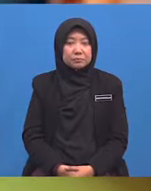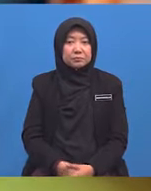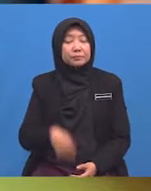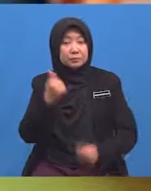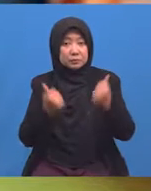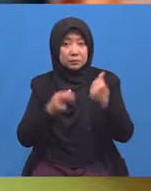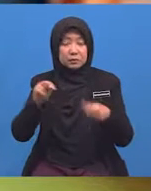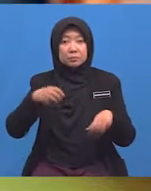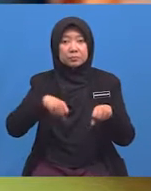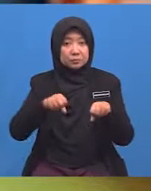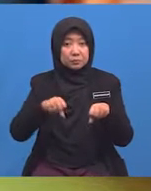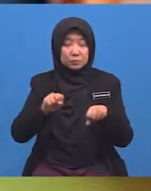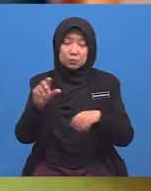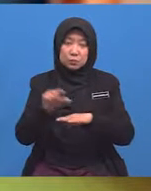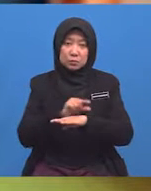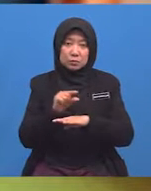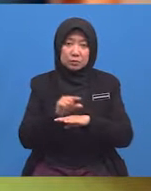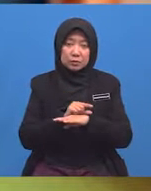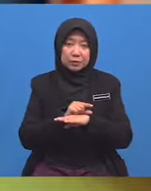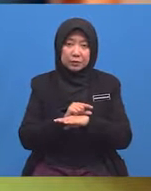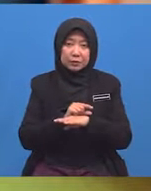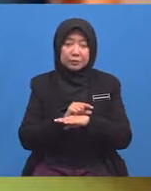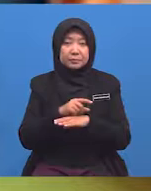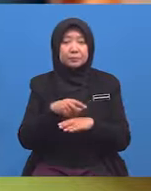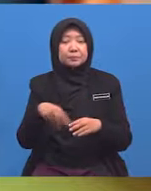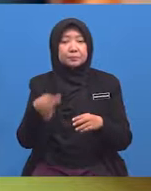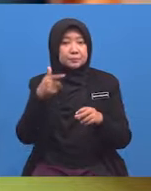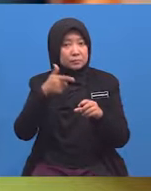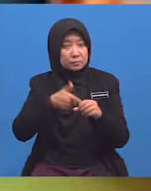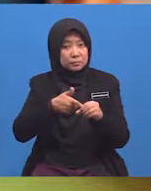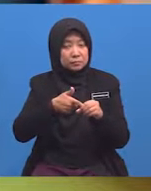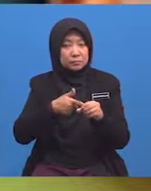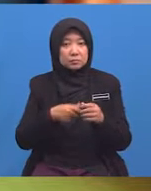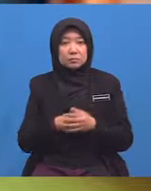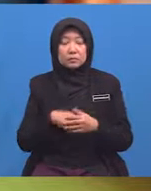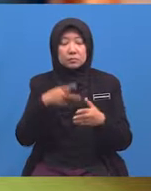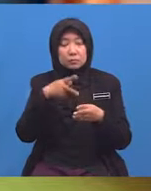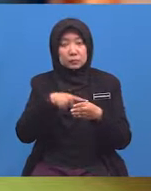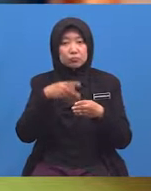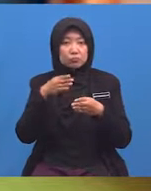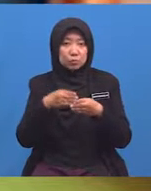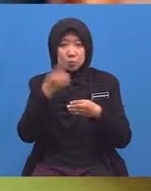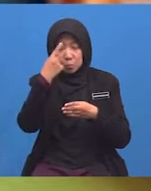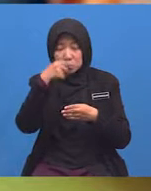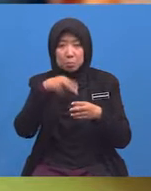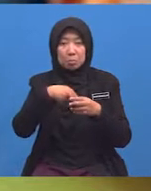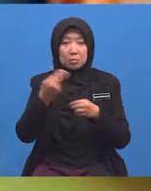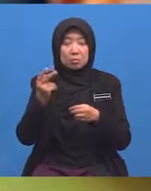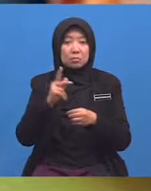Kenderaan bermotor menggunakan diesel atau petrol berplumbum untuk